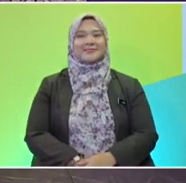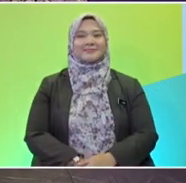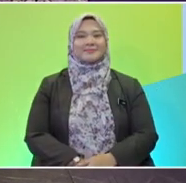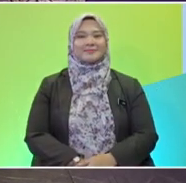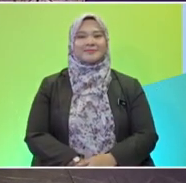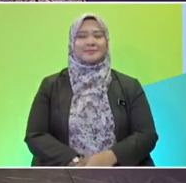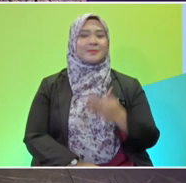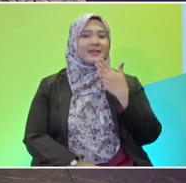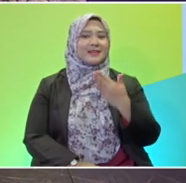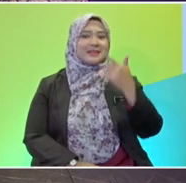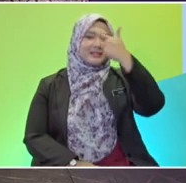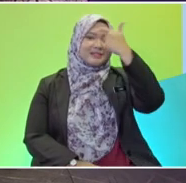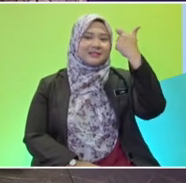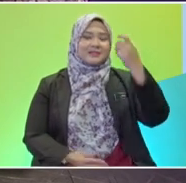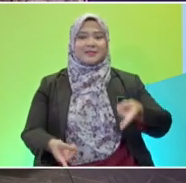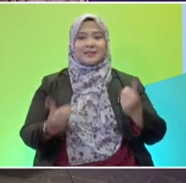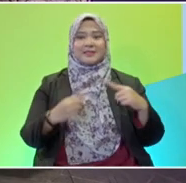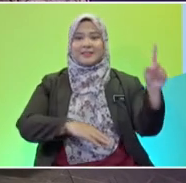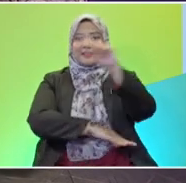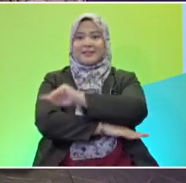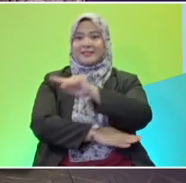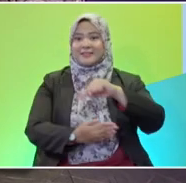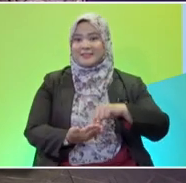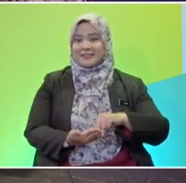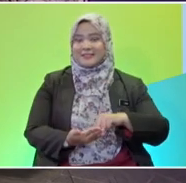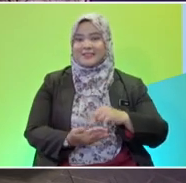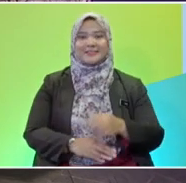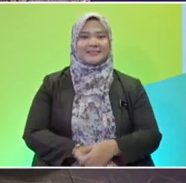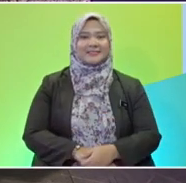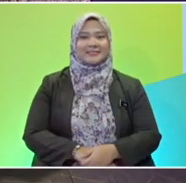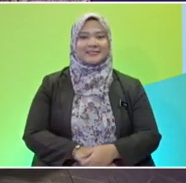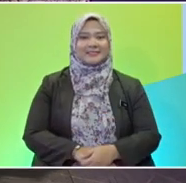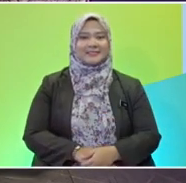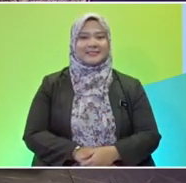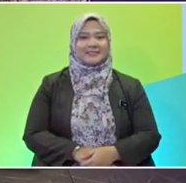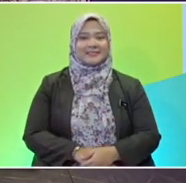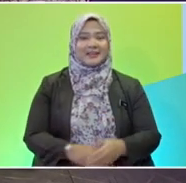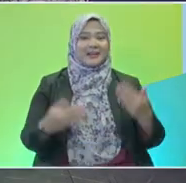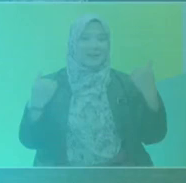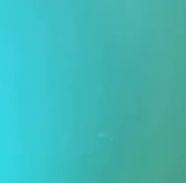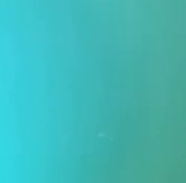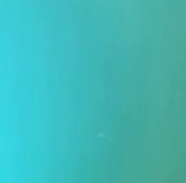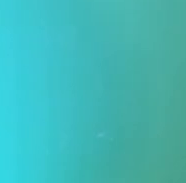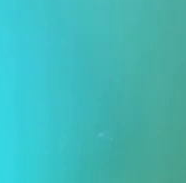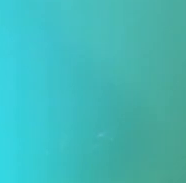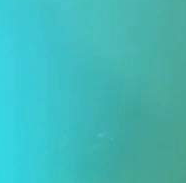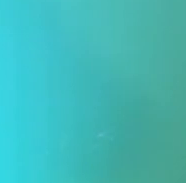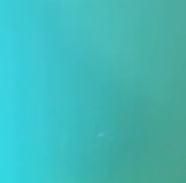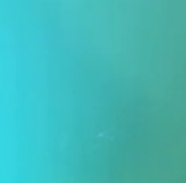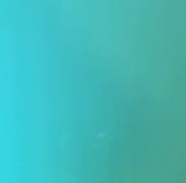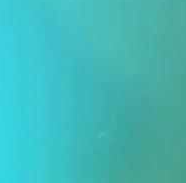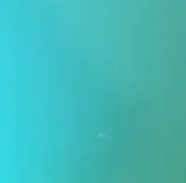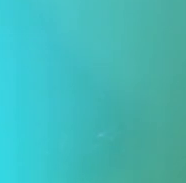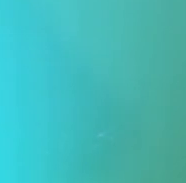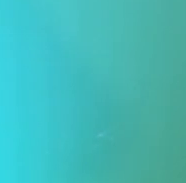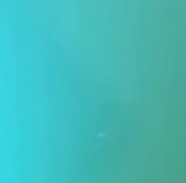kami murid-murid di rumah hari ini kita juga dibantu oleh juru bahasa isyarat yaitu Cikgu 5 Kalida